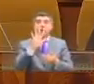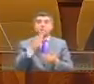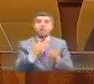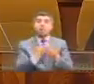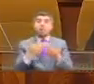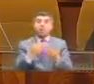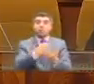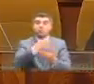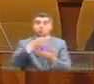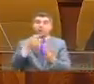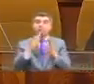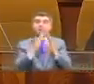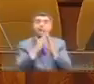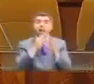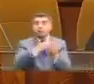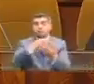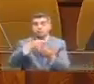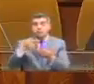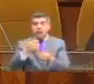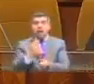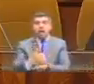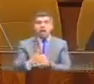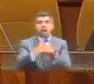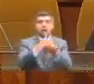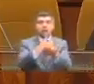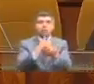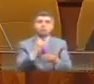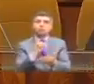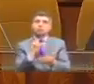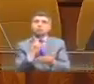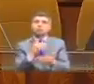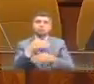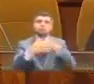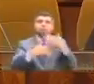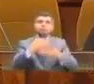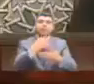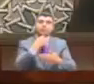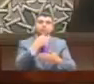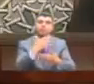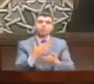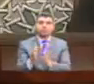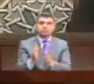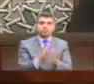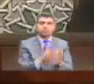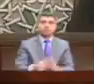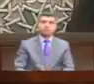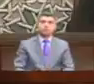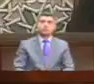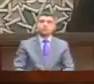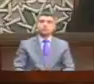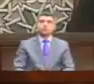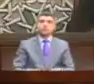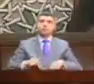نعرفوا هذ الاتفاقيه فين وصلت وهذ الاصلاحات وقتاش غ تبدا وشكرا شكرا سيد النائب المحترم تفضلوا سيد